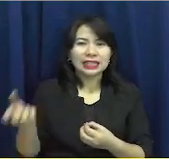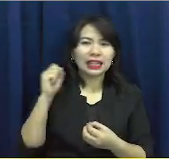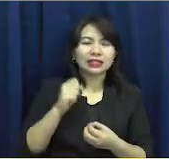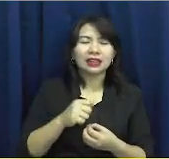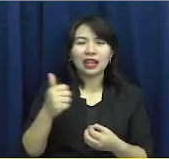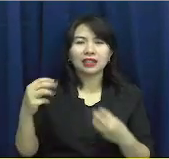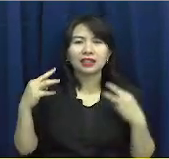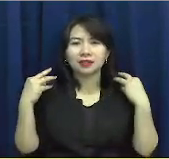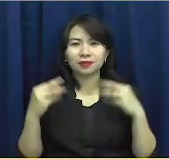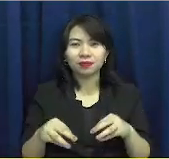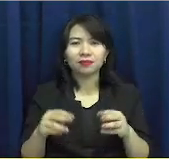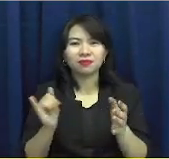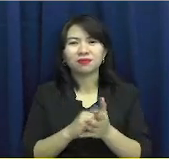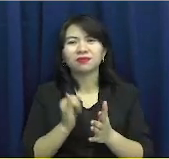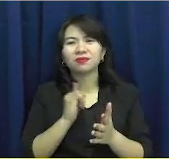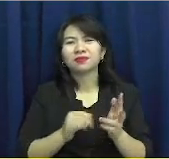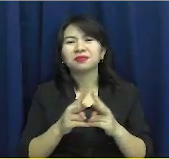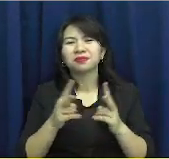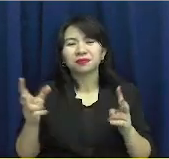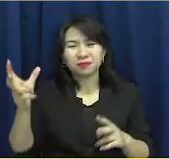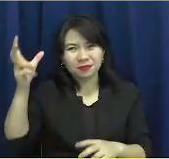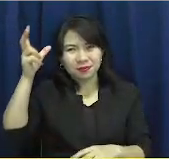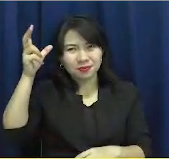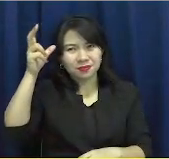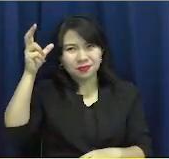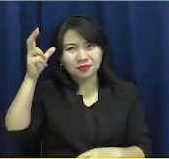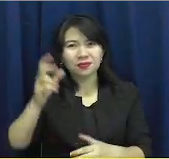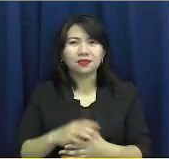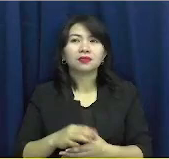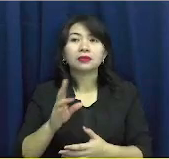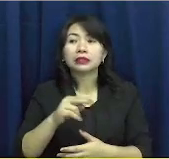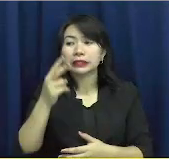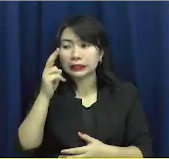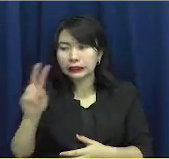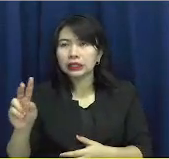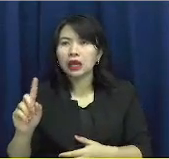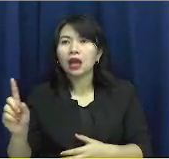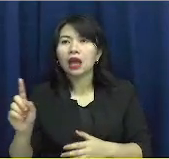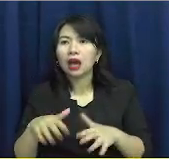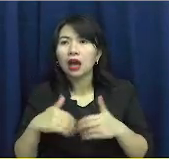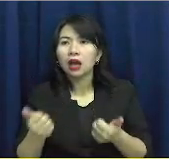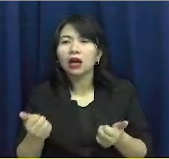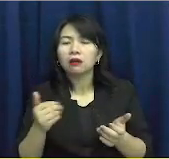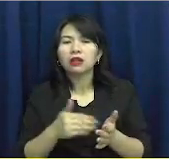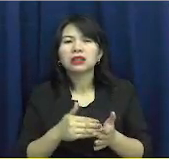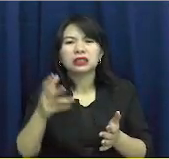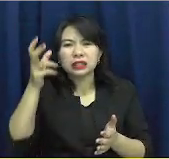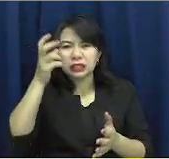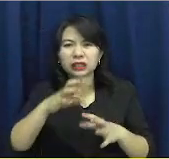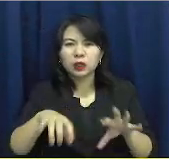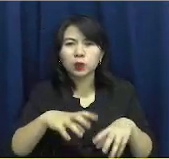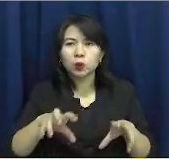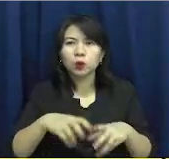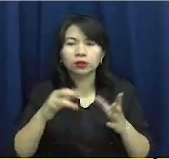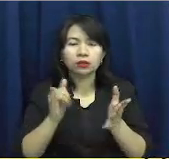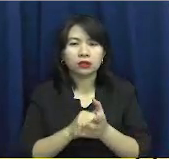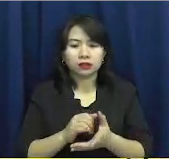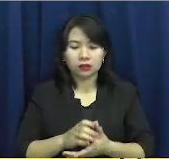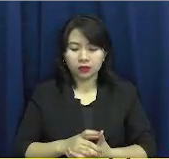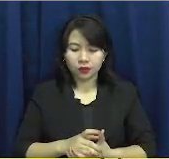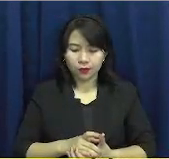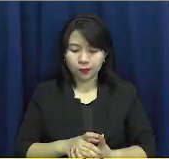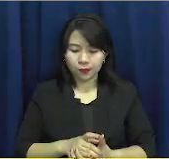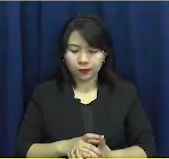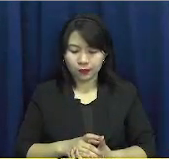Napaka makademonyo, you know? Kitang-kita niyo yung galaw ni Satanas sa katuruan pa lang nila, sa estilo ng kanilang